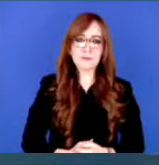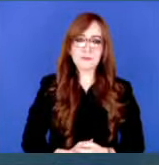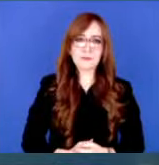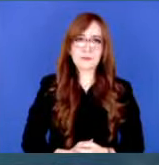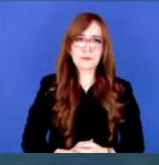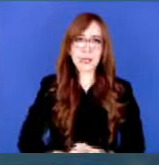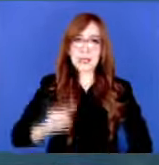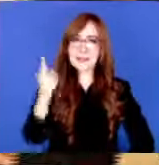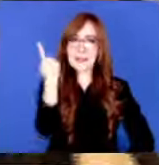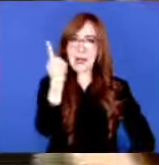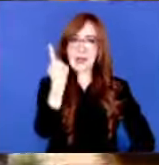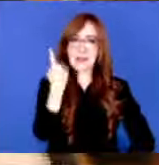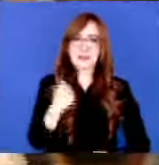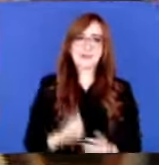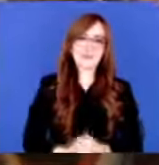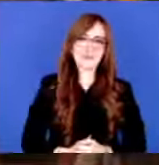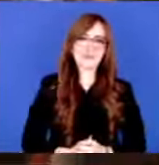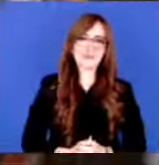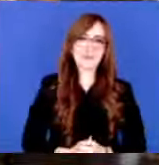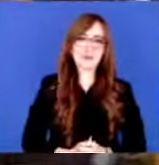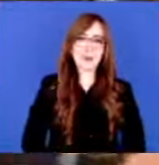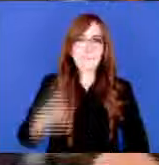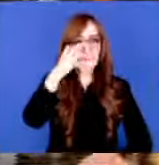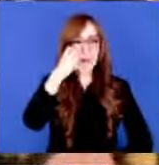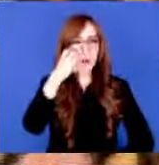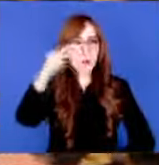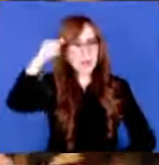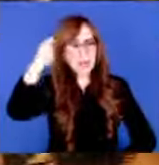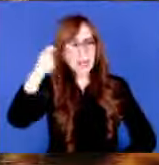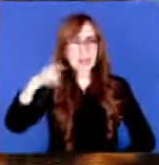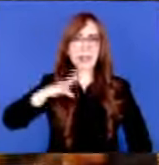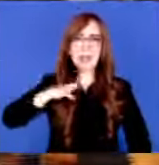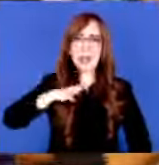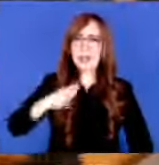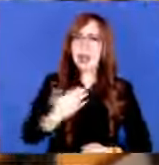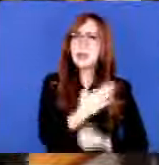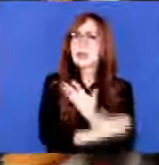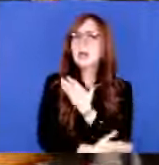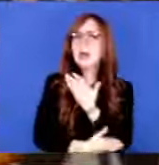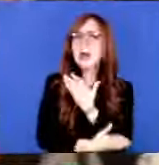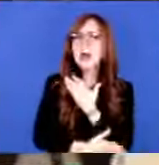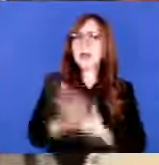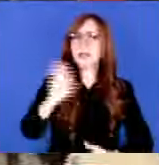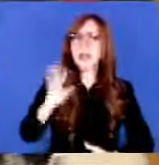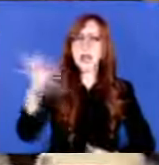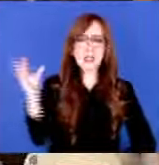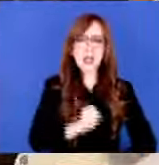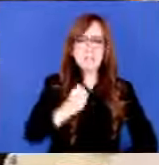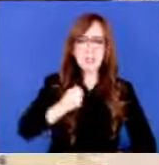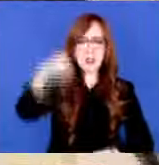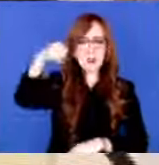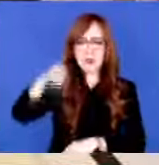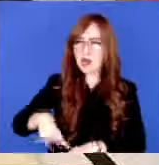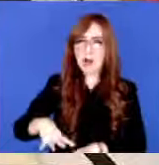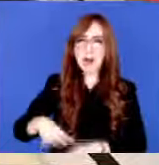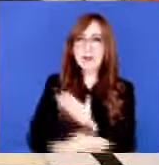Sekali putaran! Prabowo dalam orasinya mengingatkan kekayaan negara tidak boleh lagi diambil murah oleh negara lain.